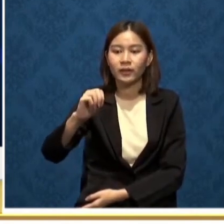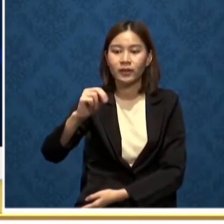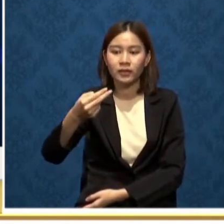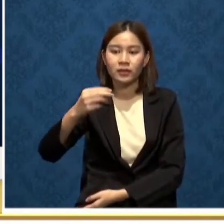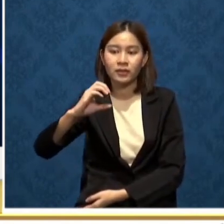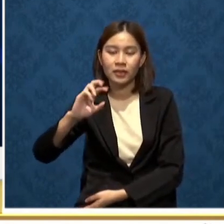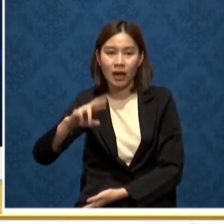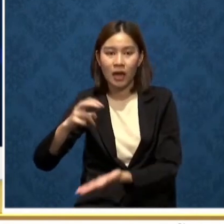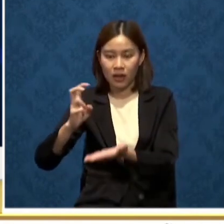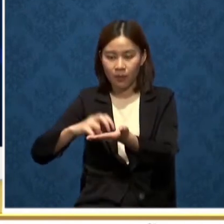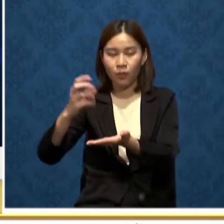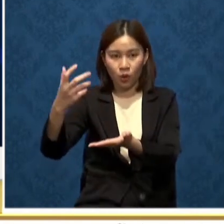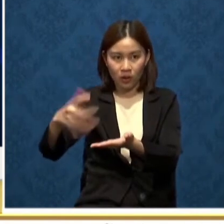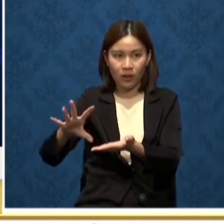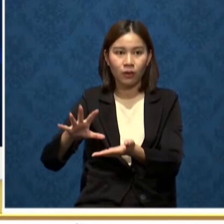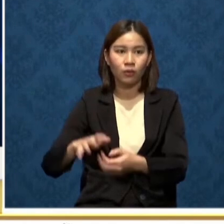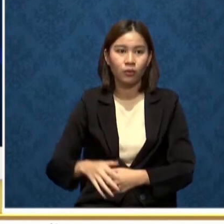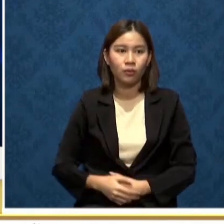บ